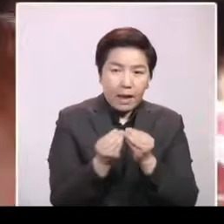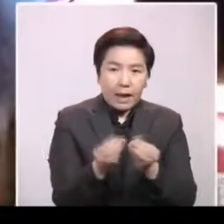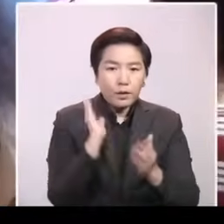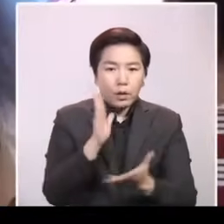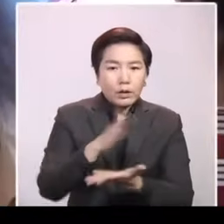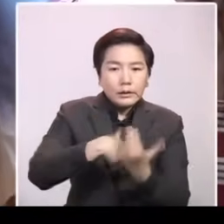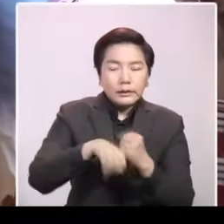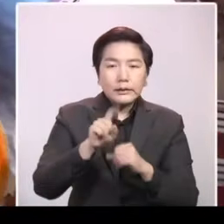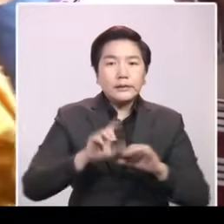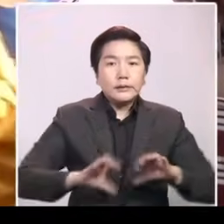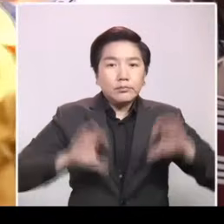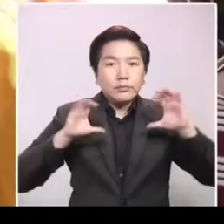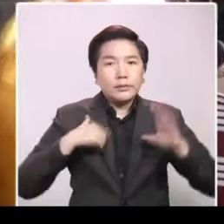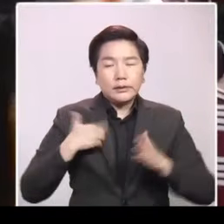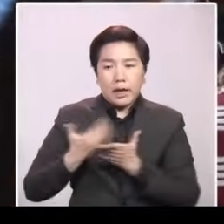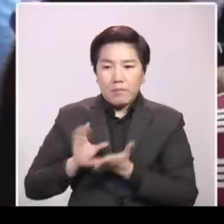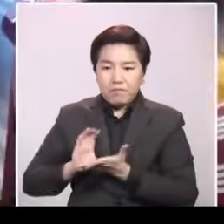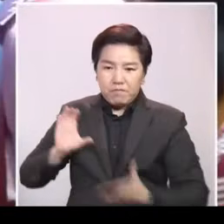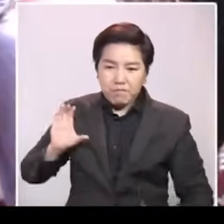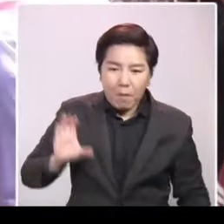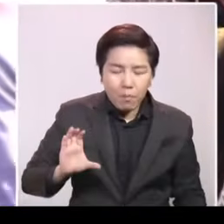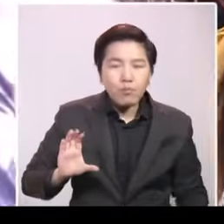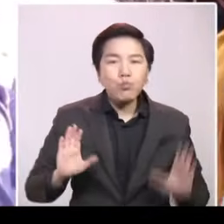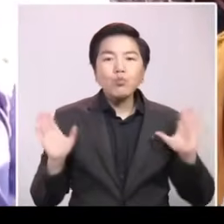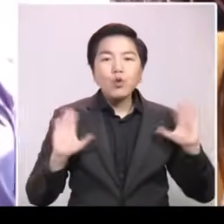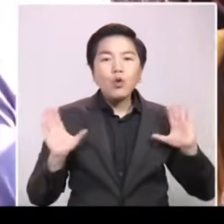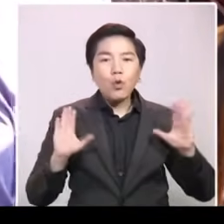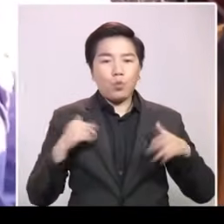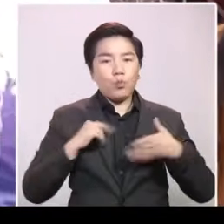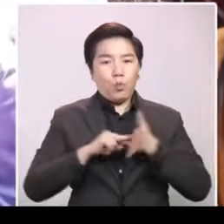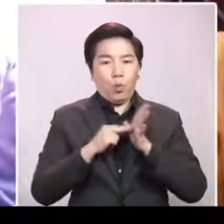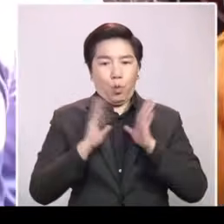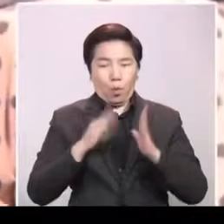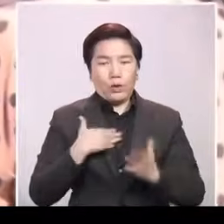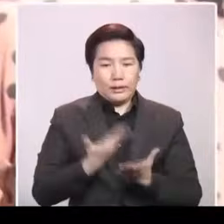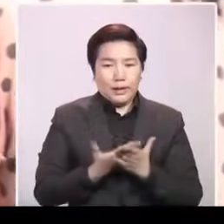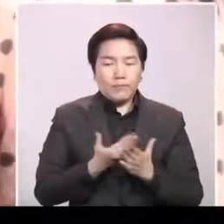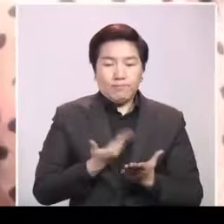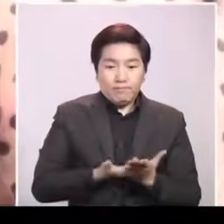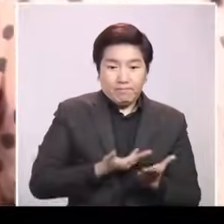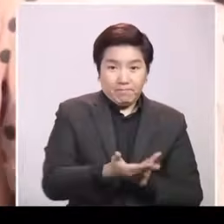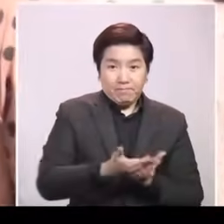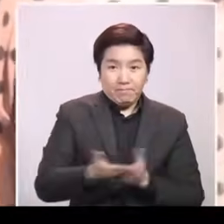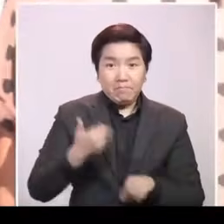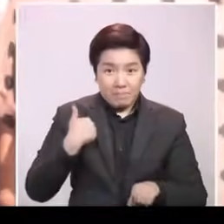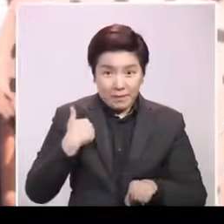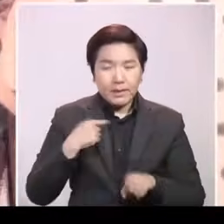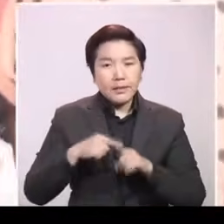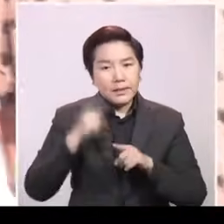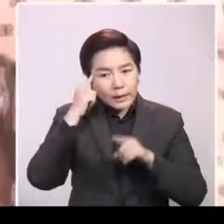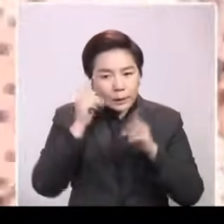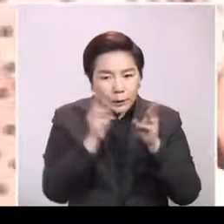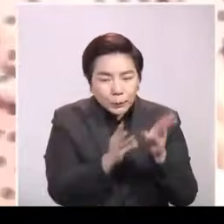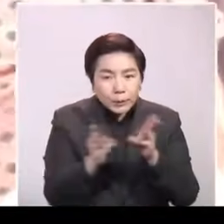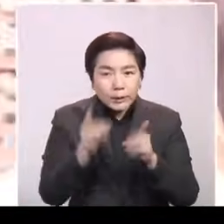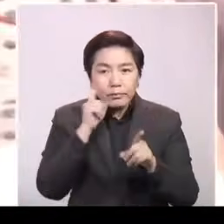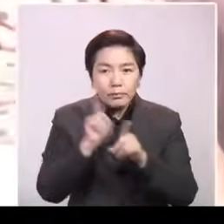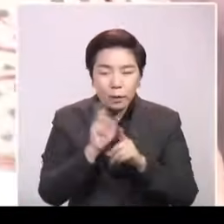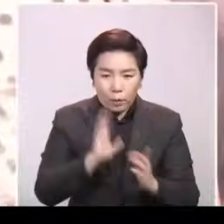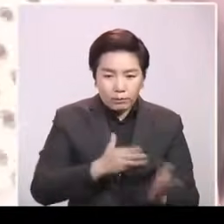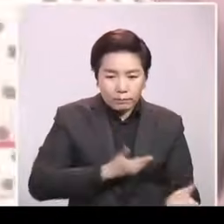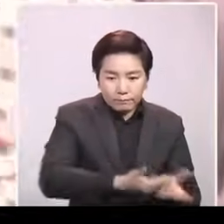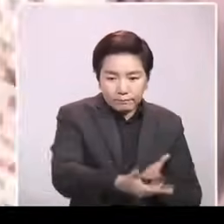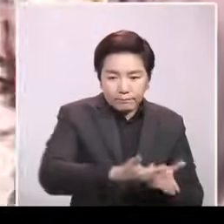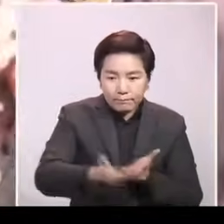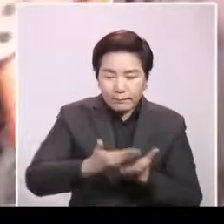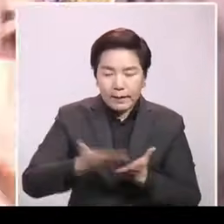ทำให้รัฐบาลไม่จำเป็นจะต้องใช้งบประมาณมากสำหรับกลุ่มผู้มีกำลังซื้อสูงครับสามารถออกมาตรการดึงการจับจ่าย